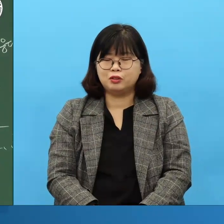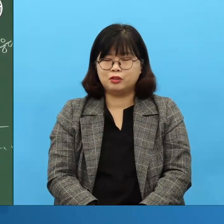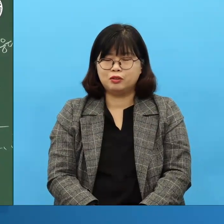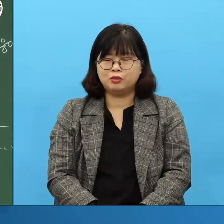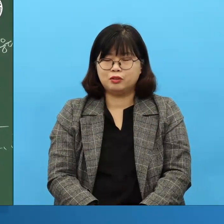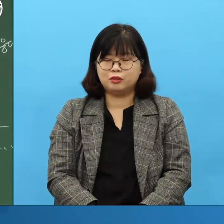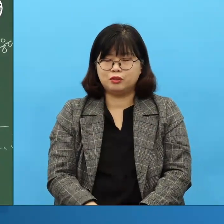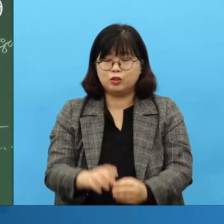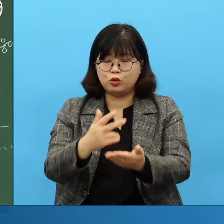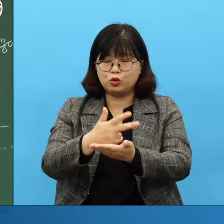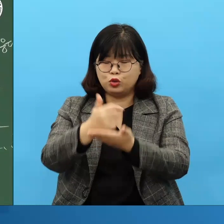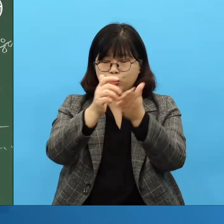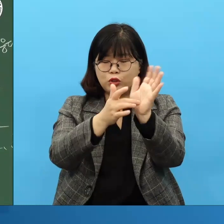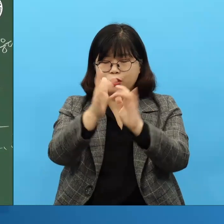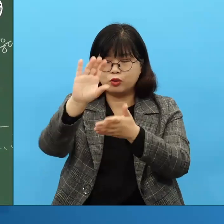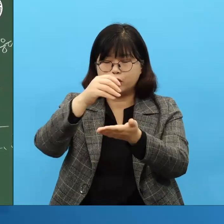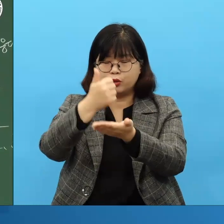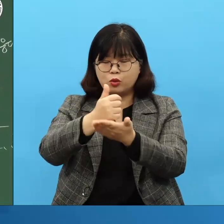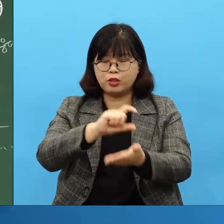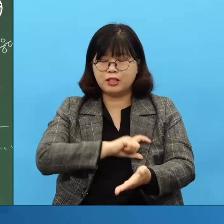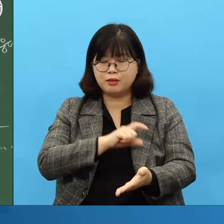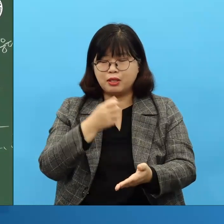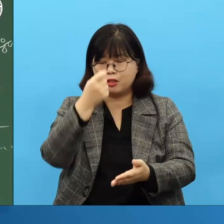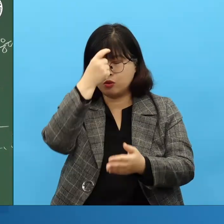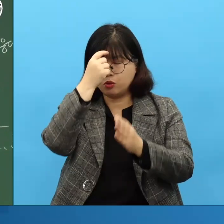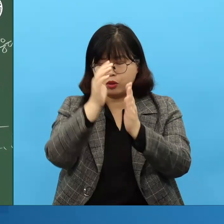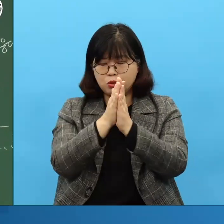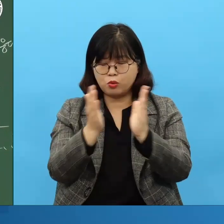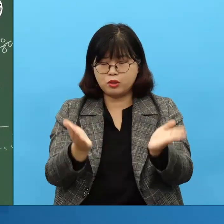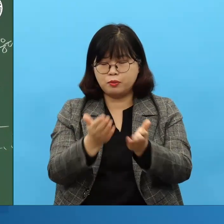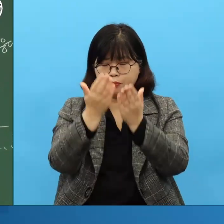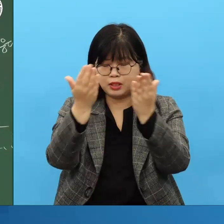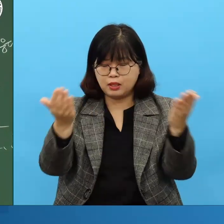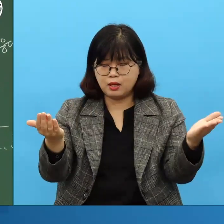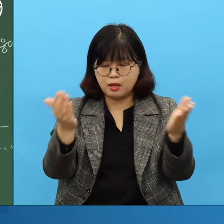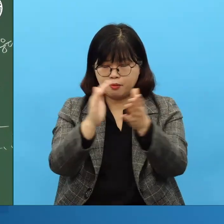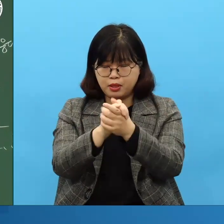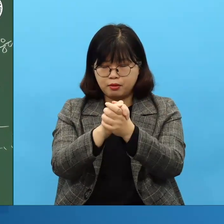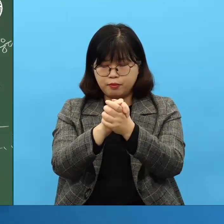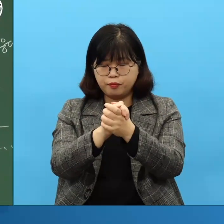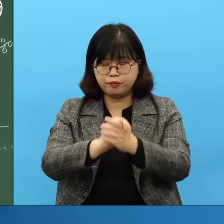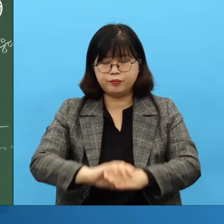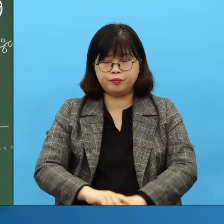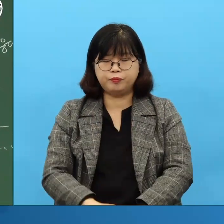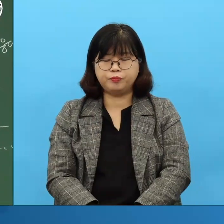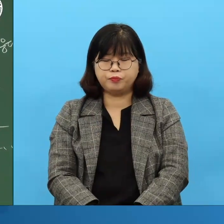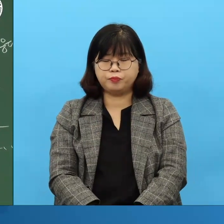us. 주 예수 그리스도의 이름으로 기도하옵나이다. In the name of our Lord Jesus Christ, we pray. Amen.